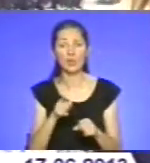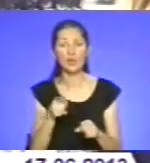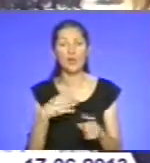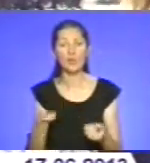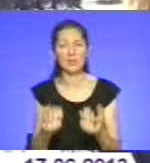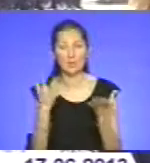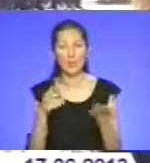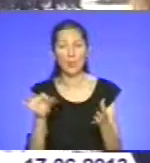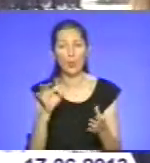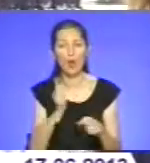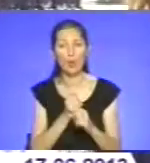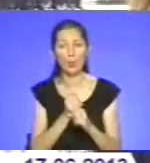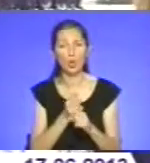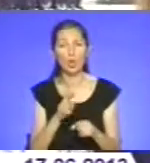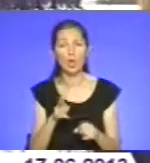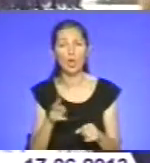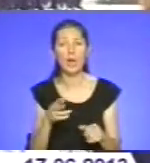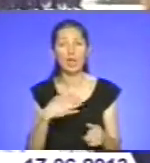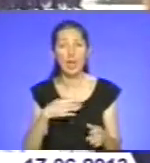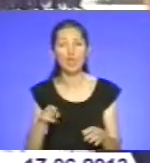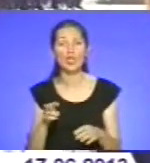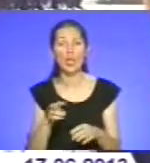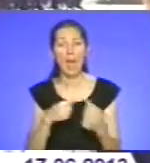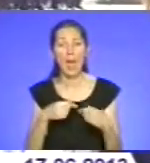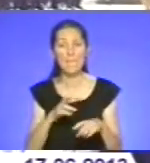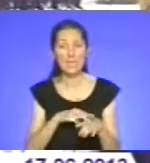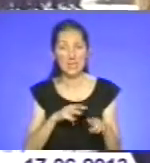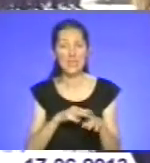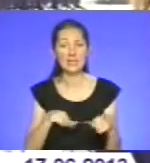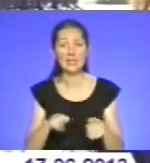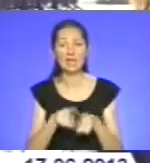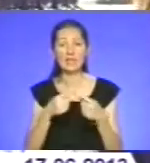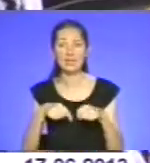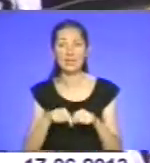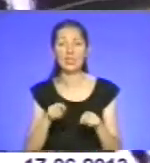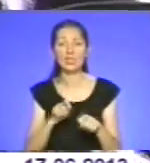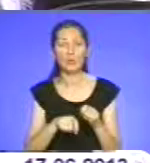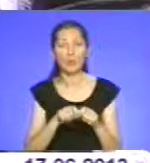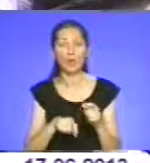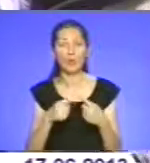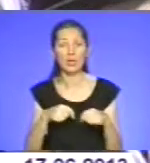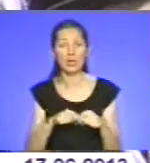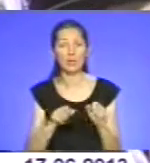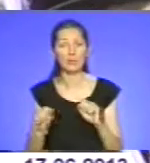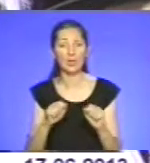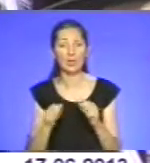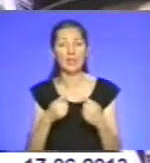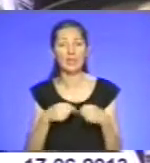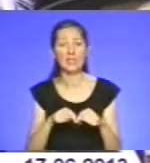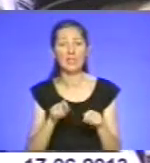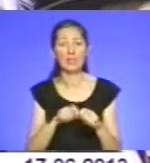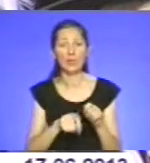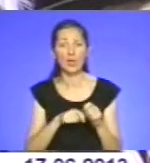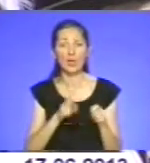роботу, як і, зокрема, нашої міліції Кременецького відділу, так і дільничних інспекторів міліції. Керівник дільничних інспекторів Кременецького